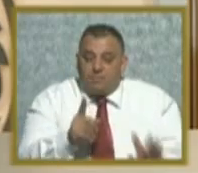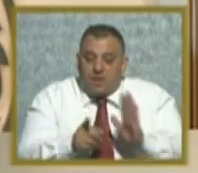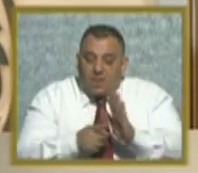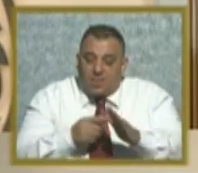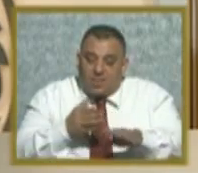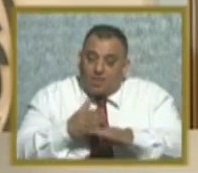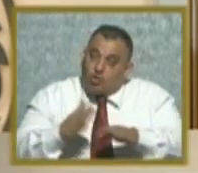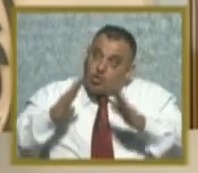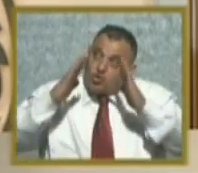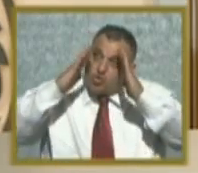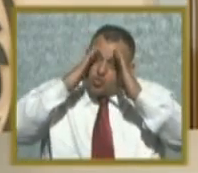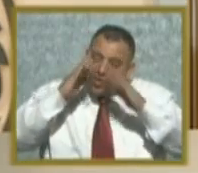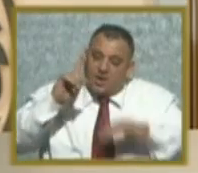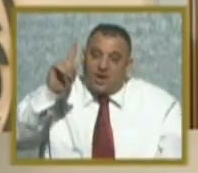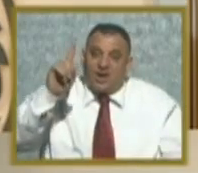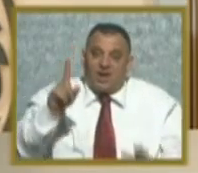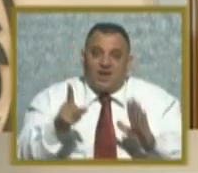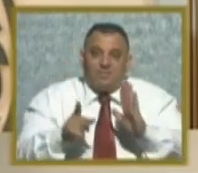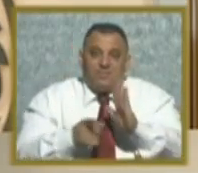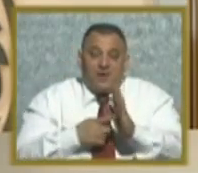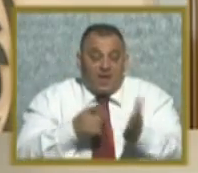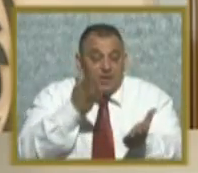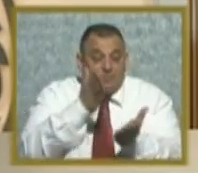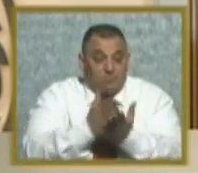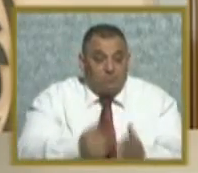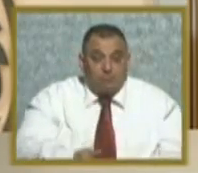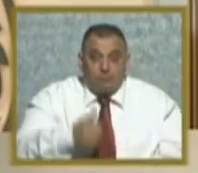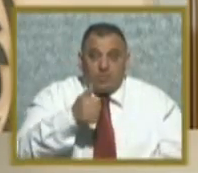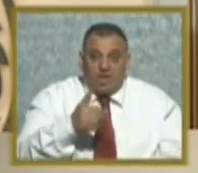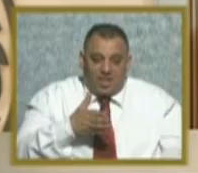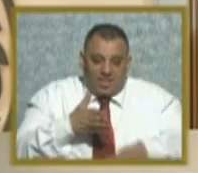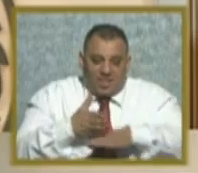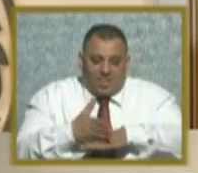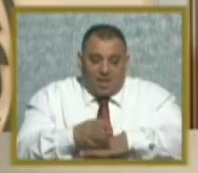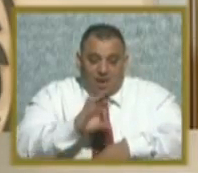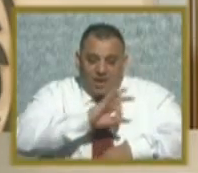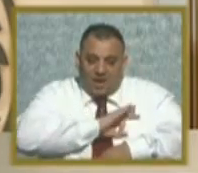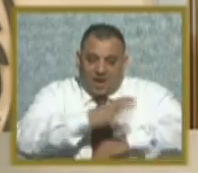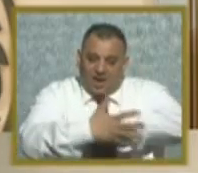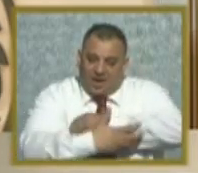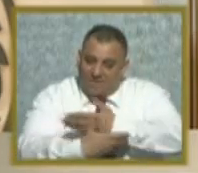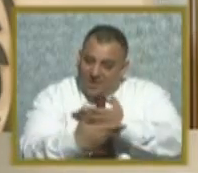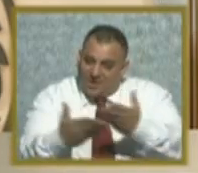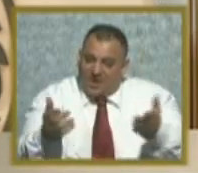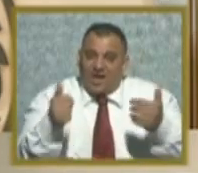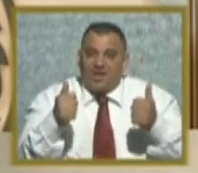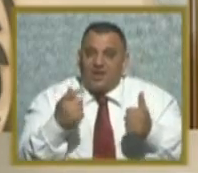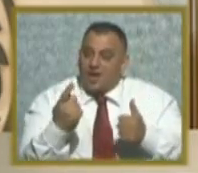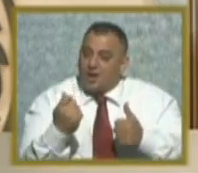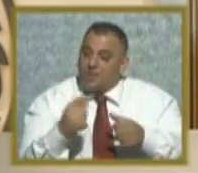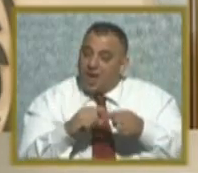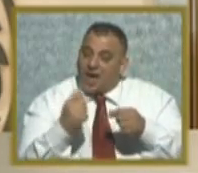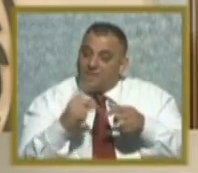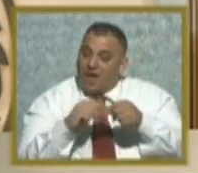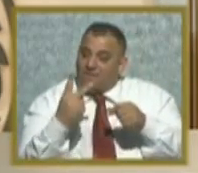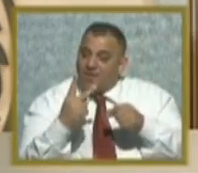لما يشكر الله جل وعلا يشكره بشكل صحيح، يذبح ذبيحة يعطيها الفقراء والمساكين، أو قيمتها 1000 درهم